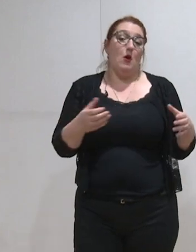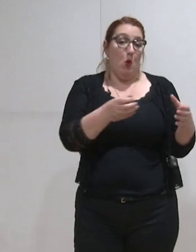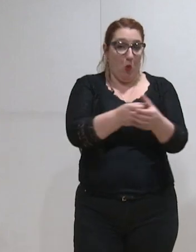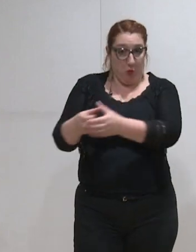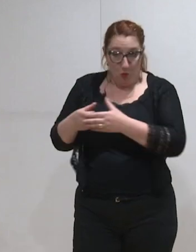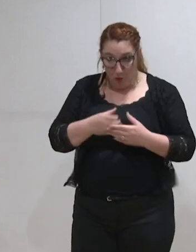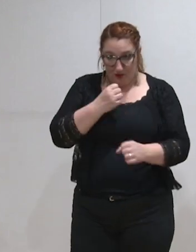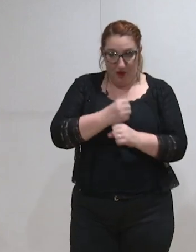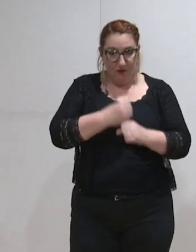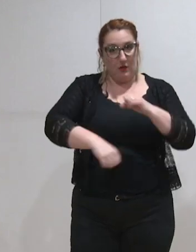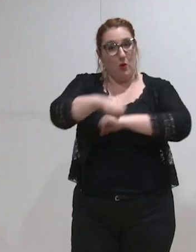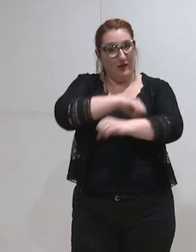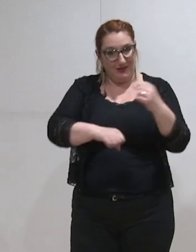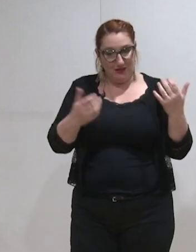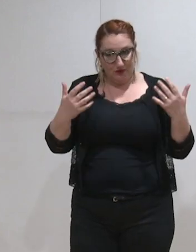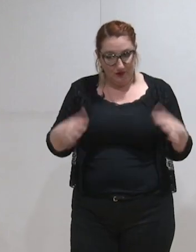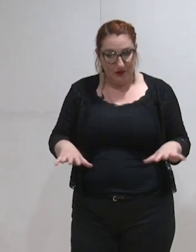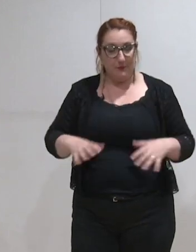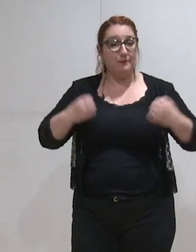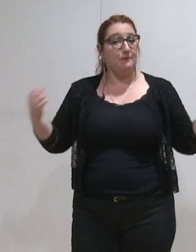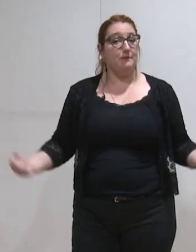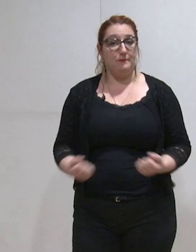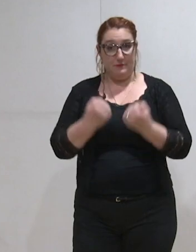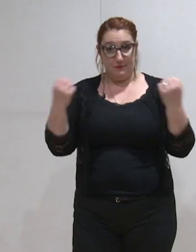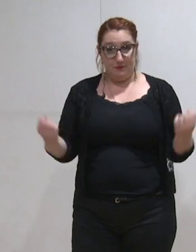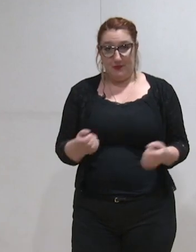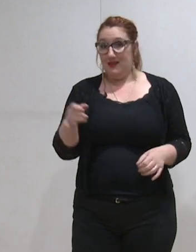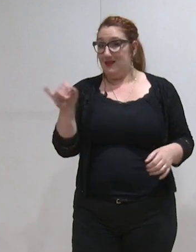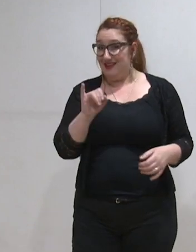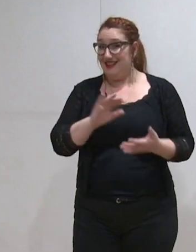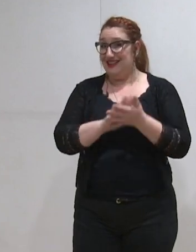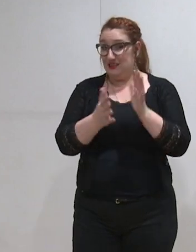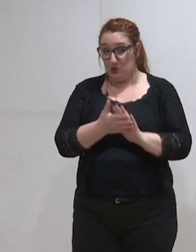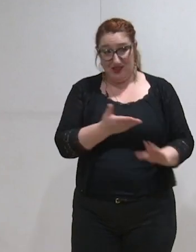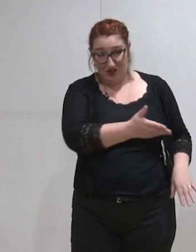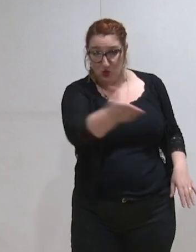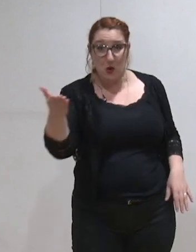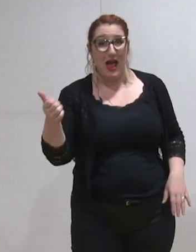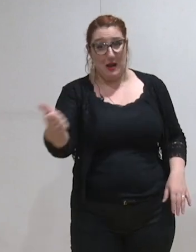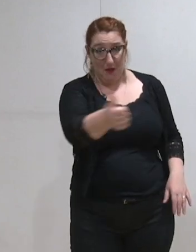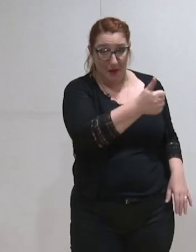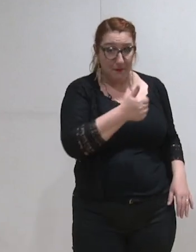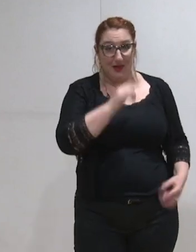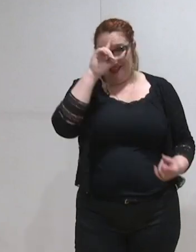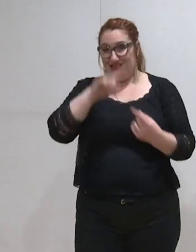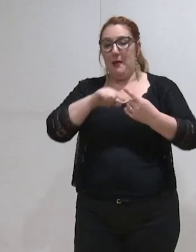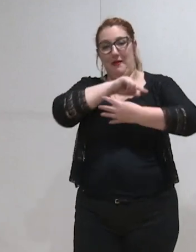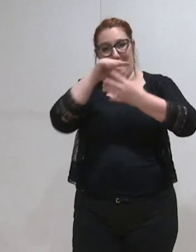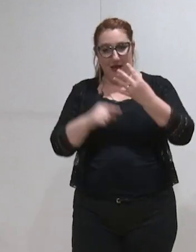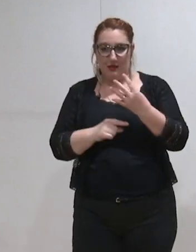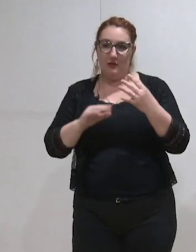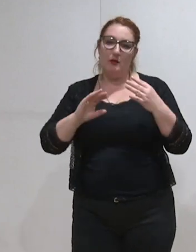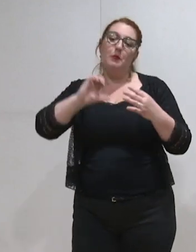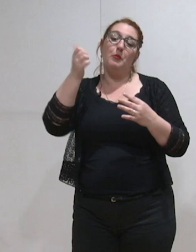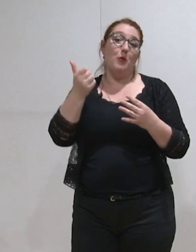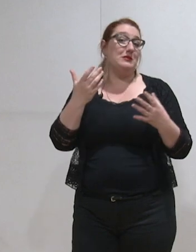mis en place qui sont animé coanimé par les associations elles-mêmes autour de quatre grandes questions d'abord quand même la